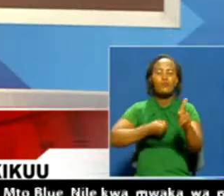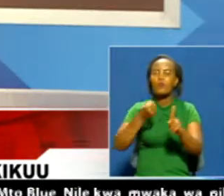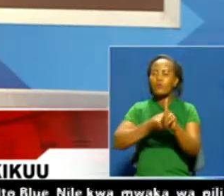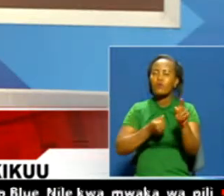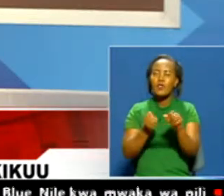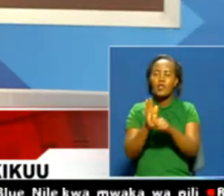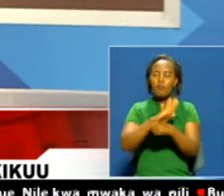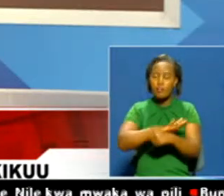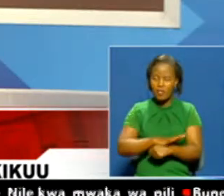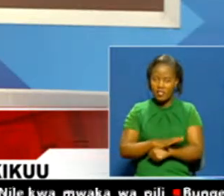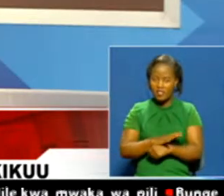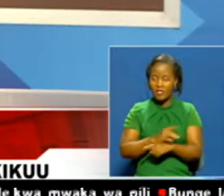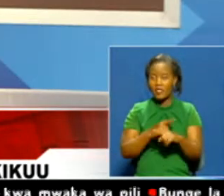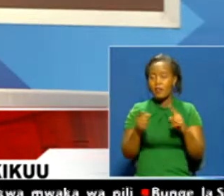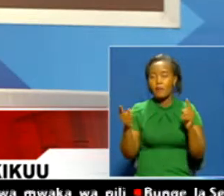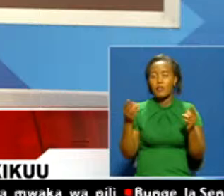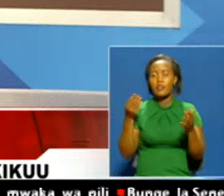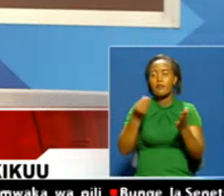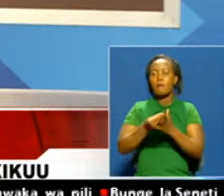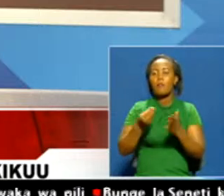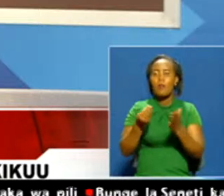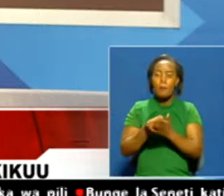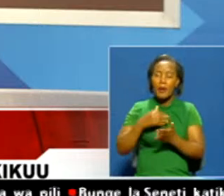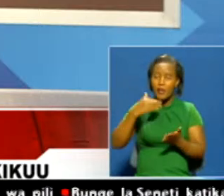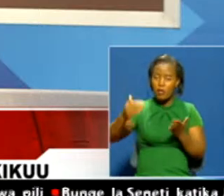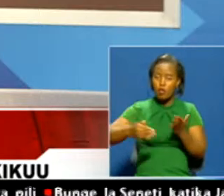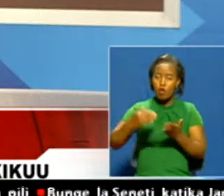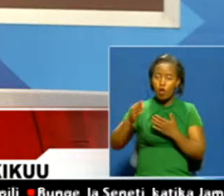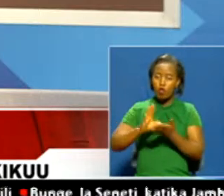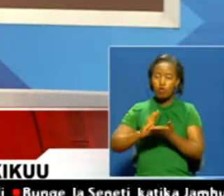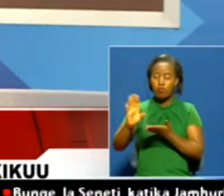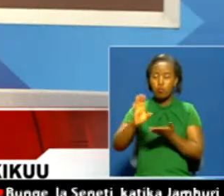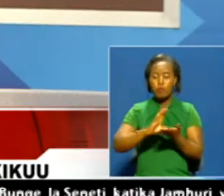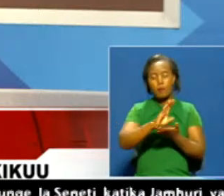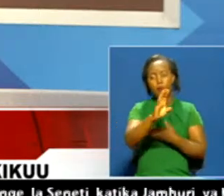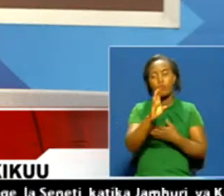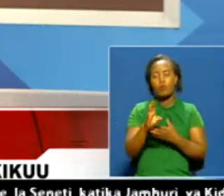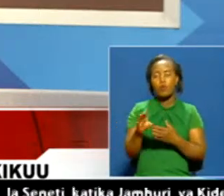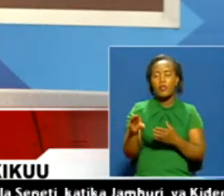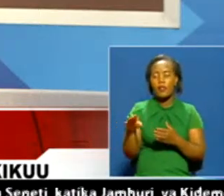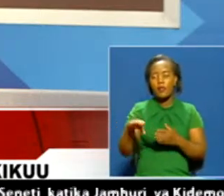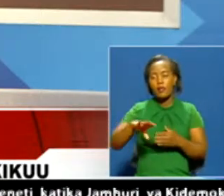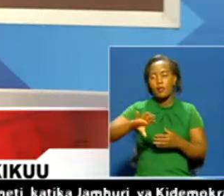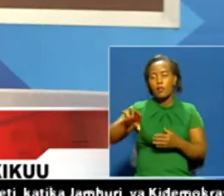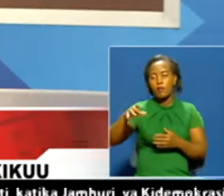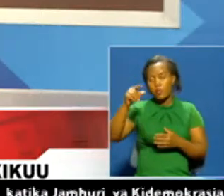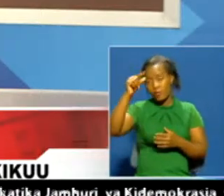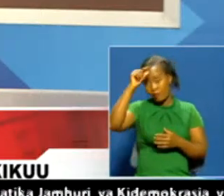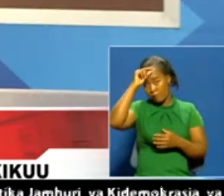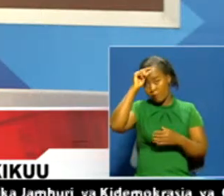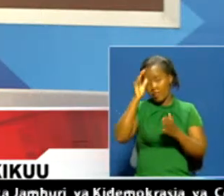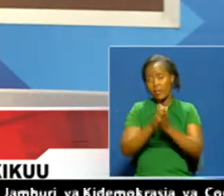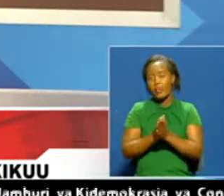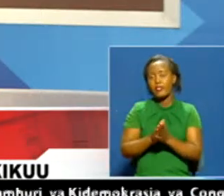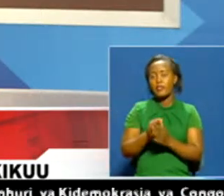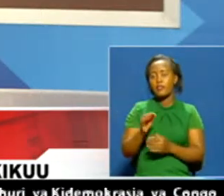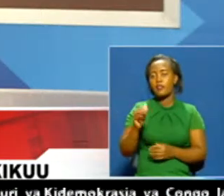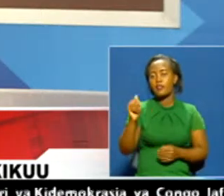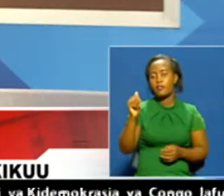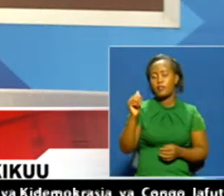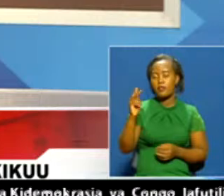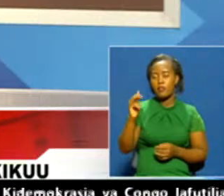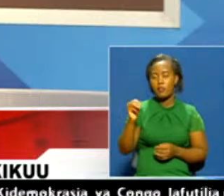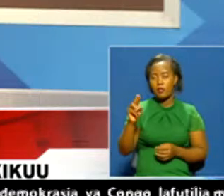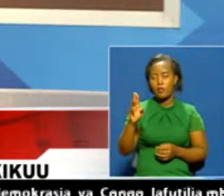za hazina hiyo husambazwa kwa serikali pamoja na mashirika yasiyo ya kiserikali kama vile wakfu wa Amref na shirika la Msalaba